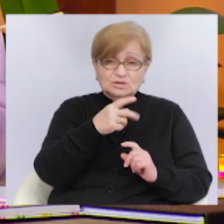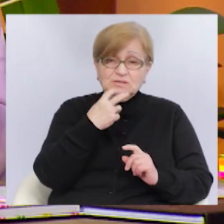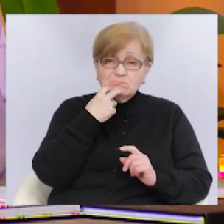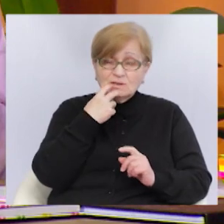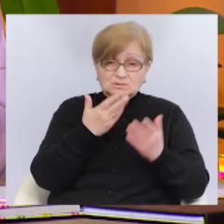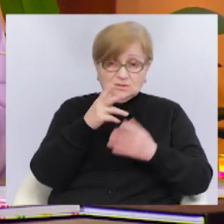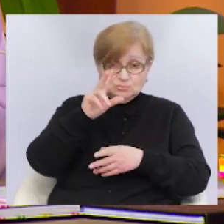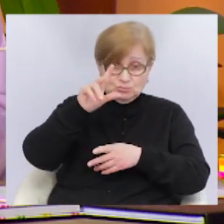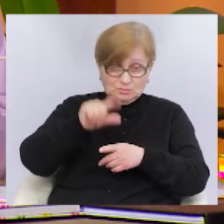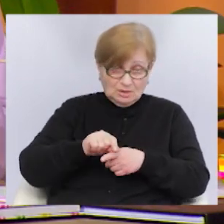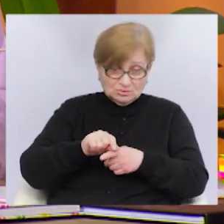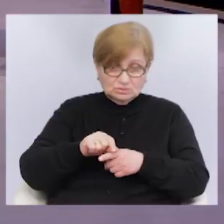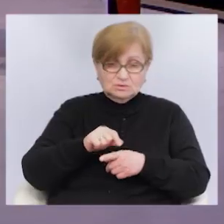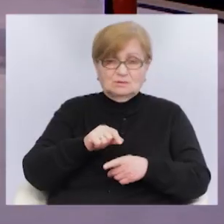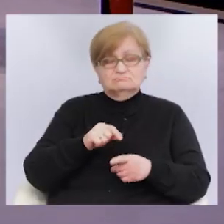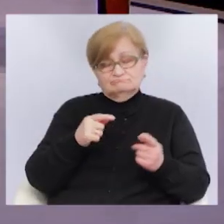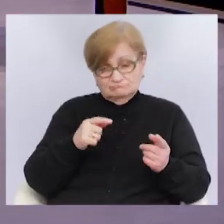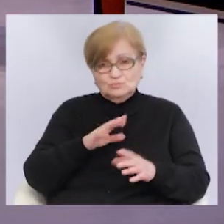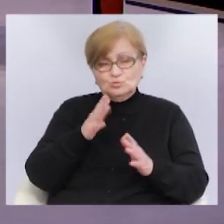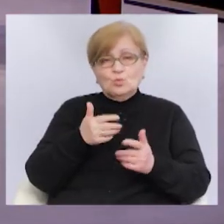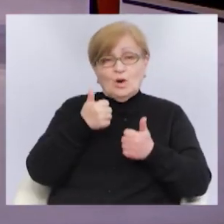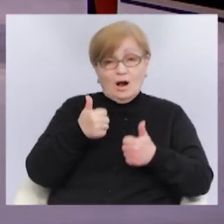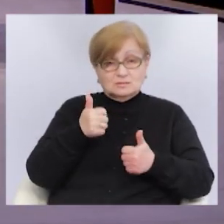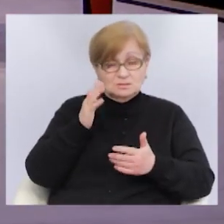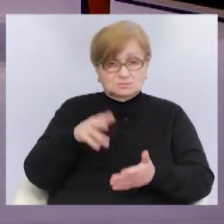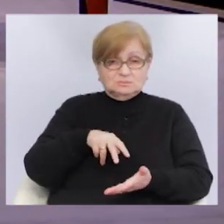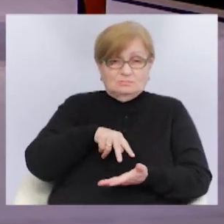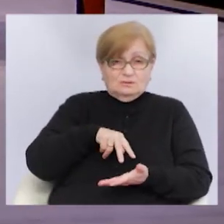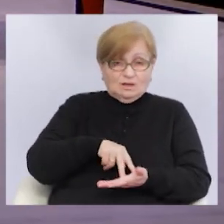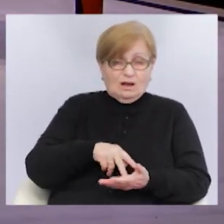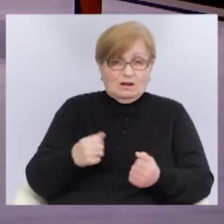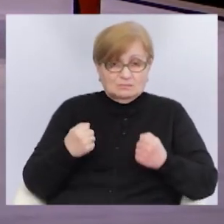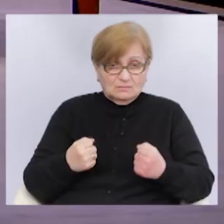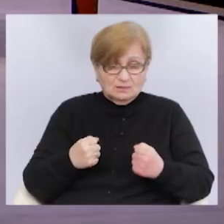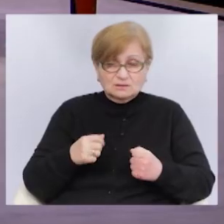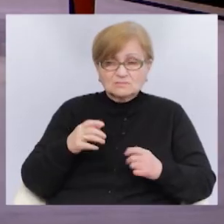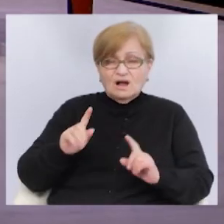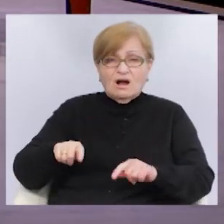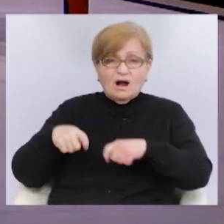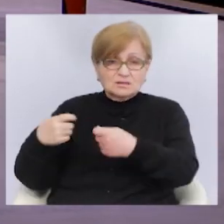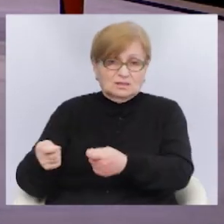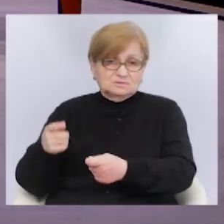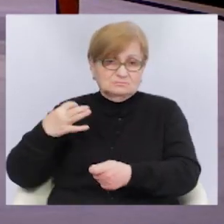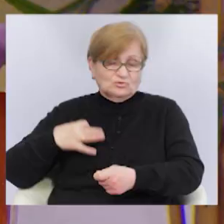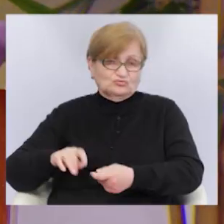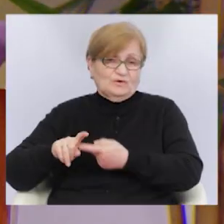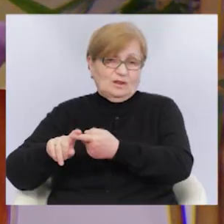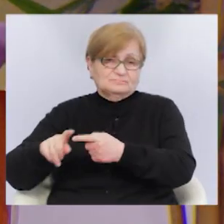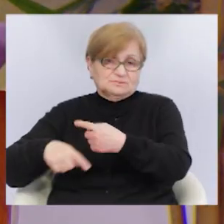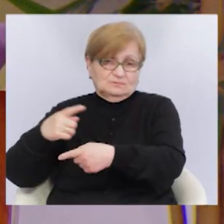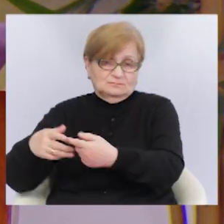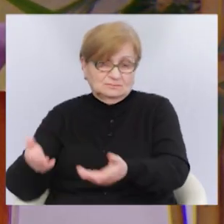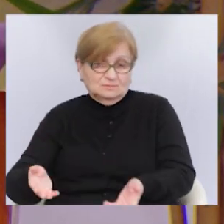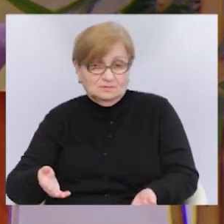დატენილია, შენ თუ ყარათ გახარ, ეს ყველაფერი გადადის ავტომატურად ჩვენ შვილებსაც. ხა? ერთი ეს არის.